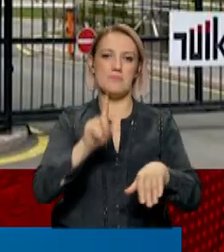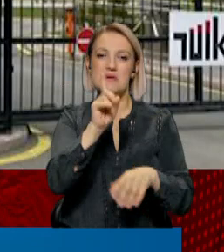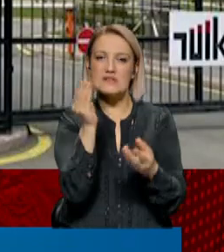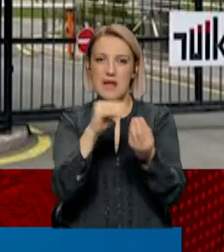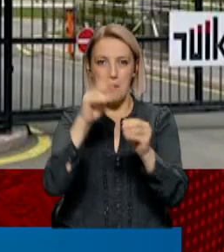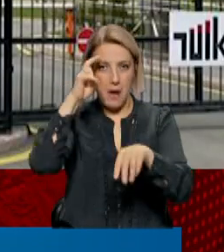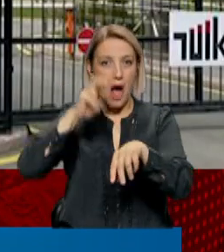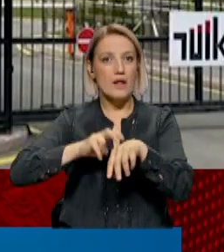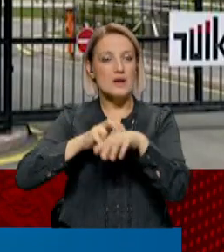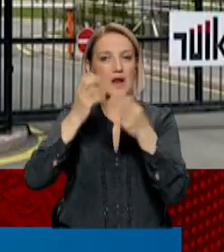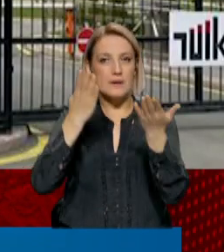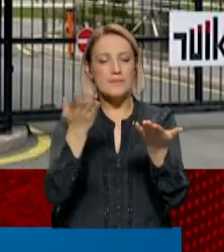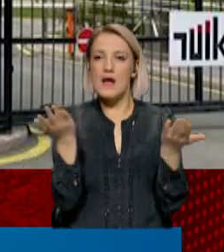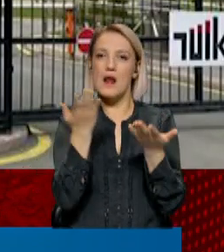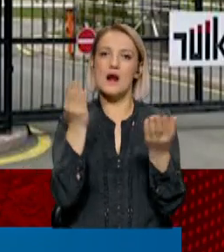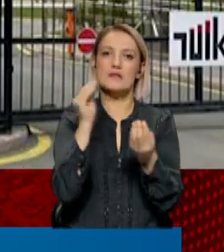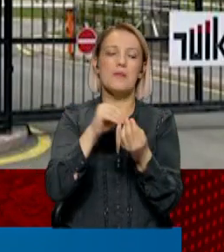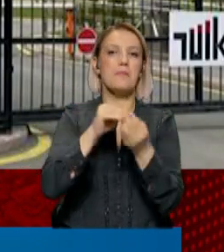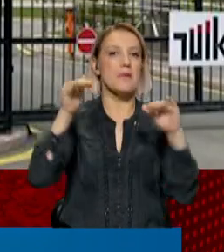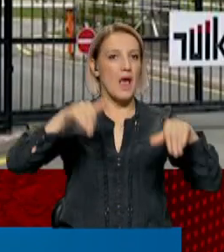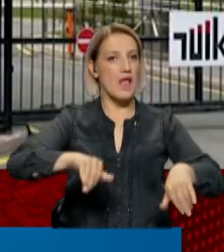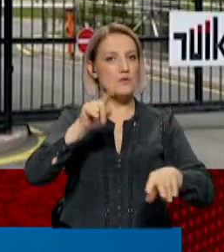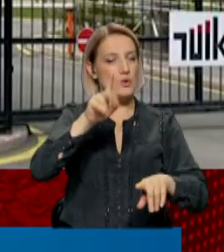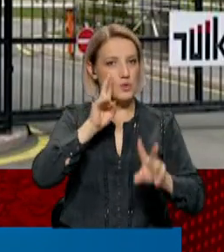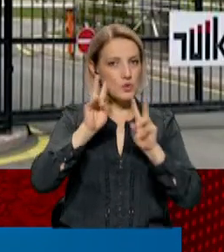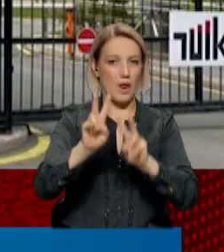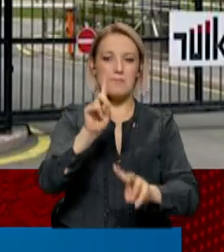zamları hatırlayalım. Hangi zamlarla karşılaştık